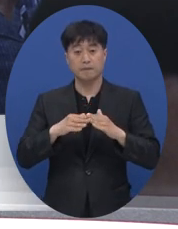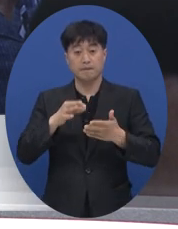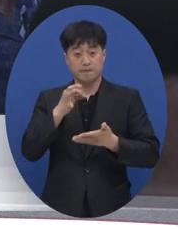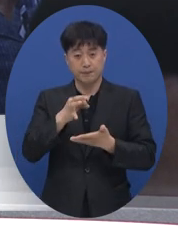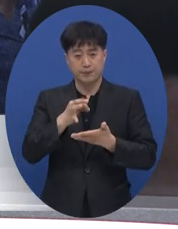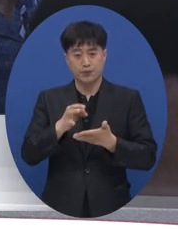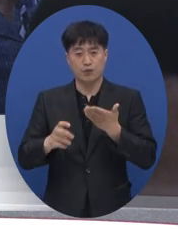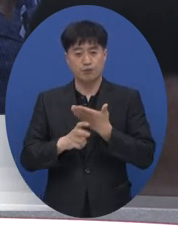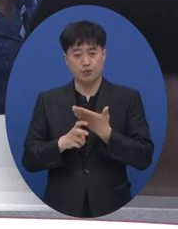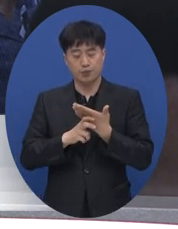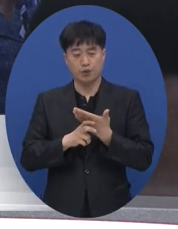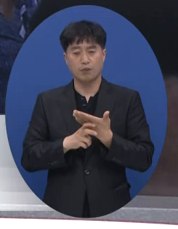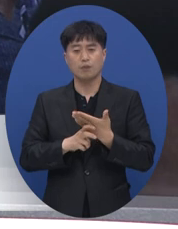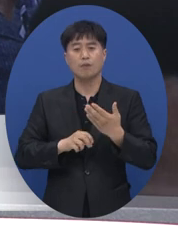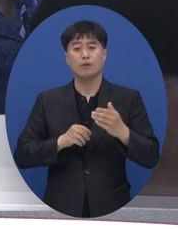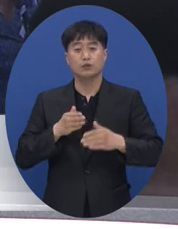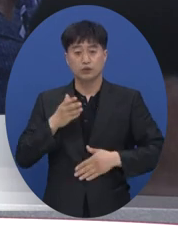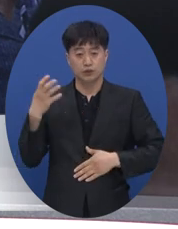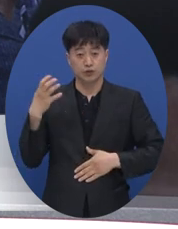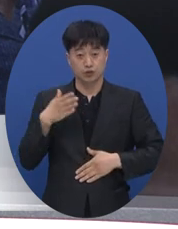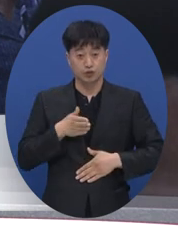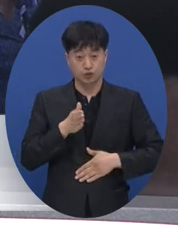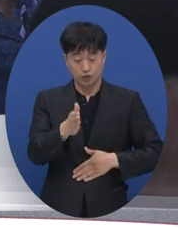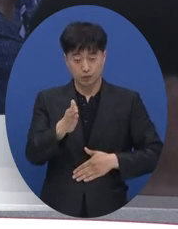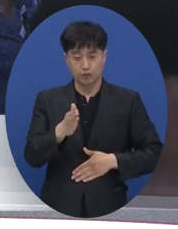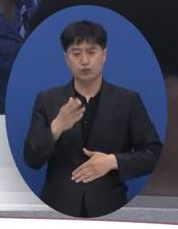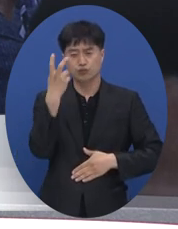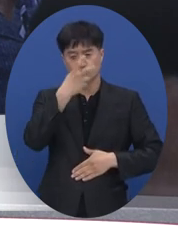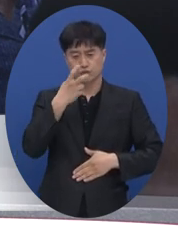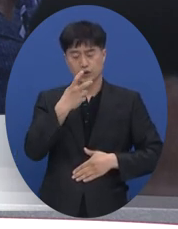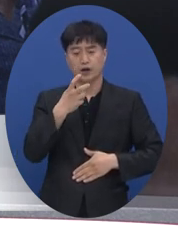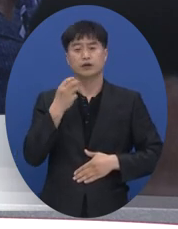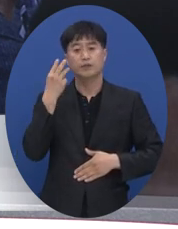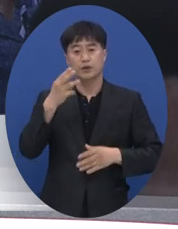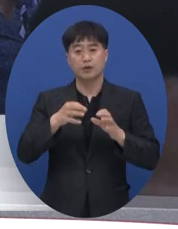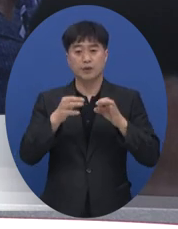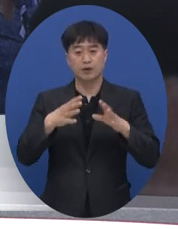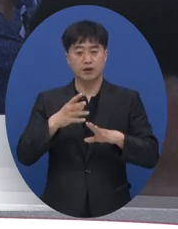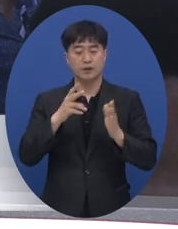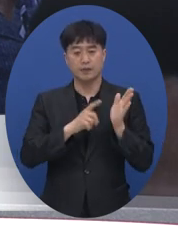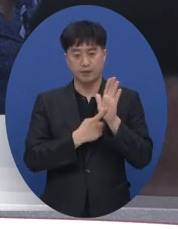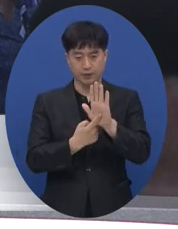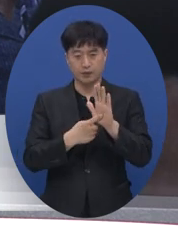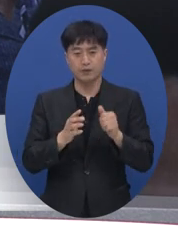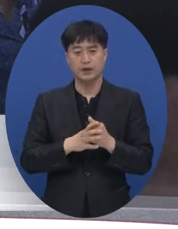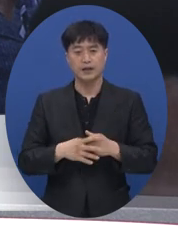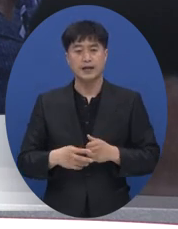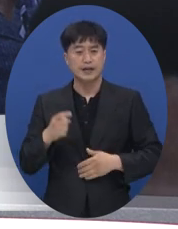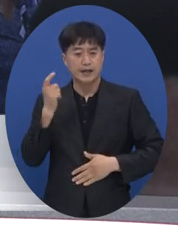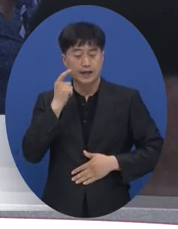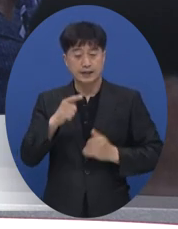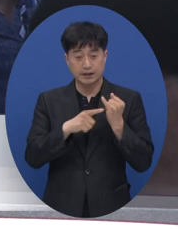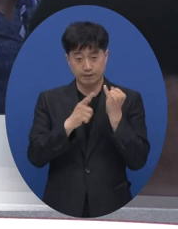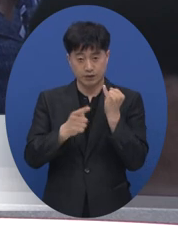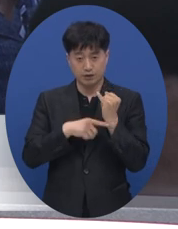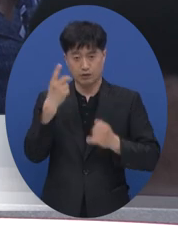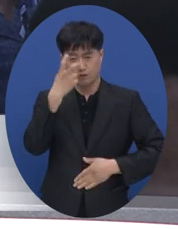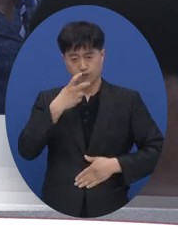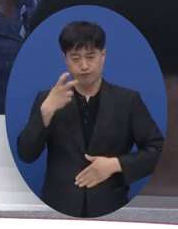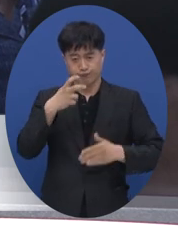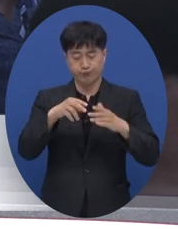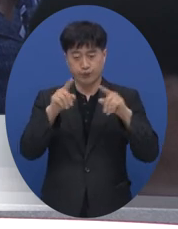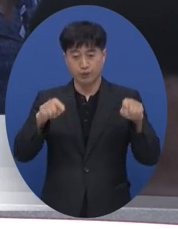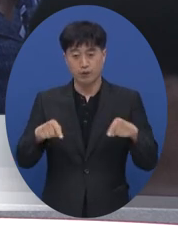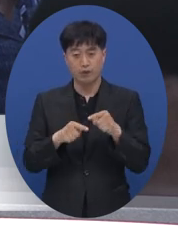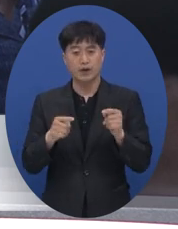수사팀을 설치했는데요 3개월 가량의 수사결과를 오늘 발표했습니다 가짜 임신 진단 서의 위장 결혼을